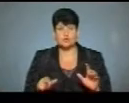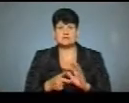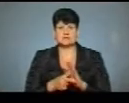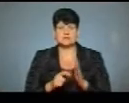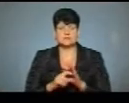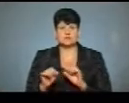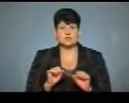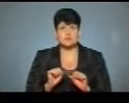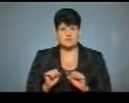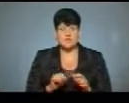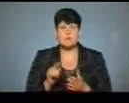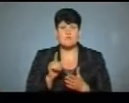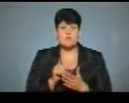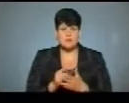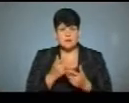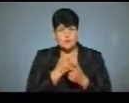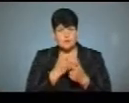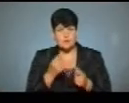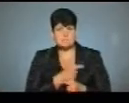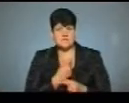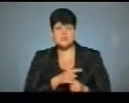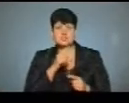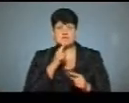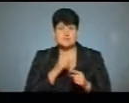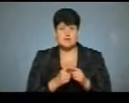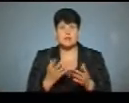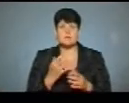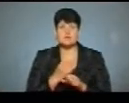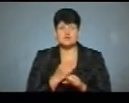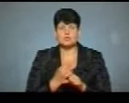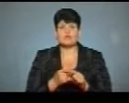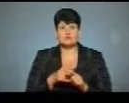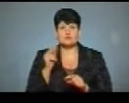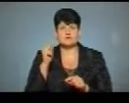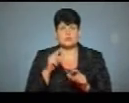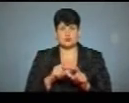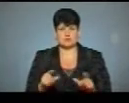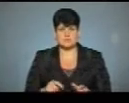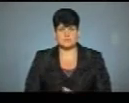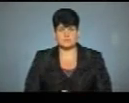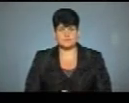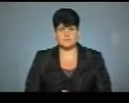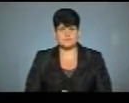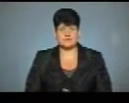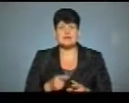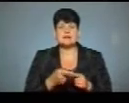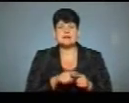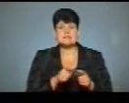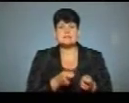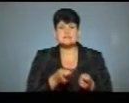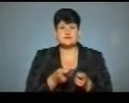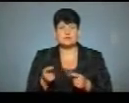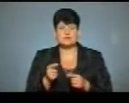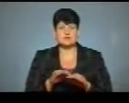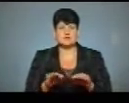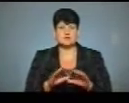керівника, повинна попереджувати медична сестра, яка працює у цьому навчальному закладі. Це завідувач Тернопільського дитячого